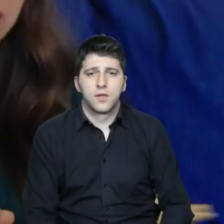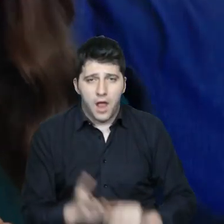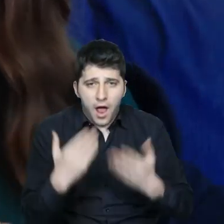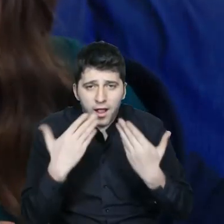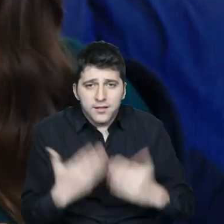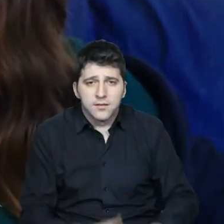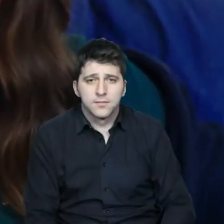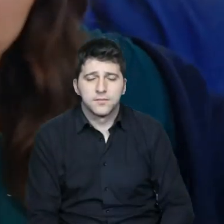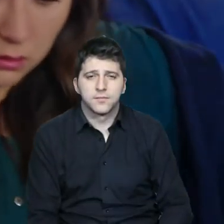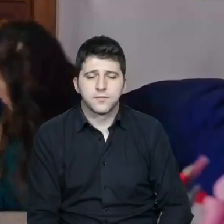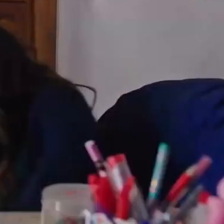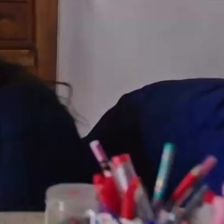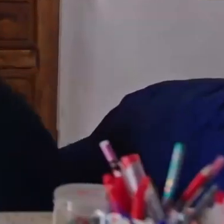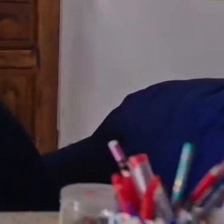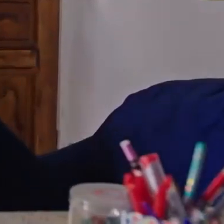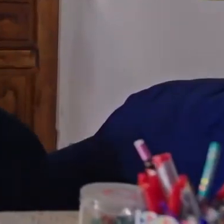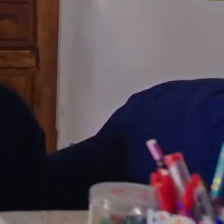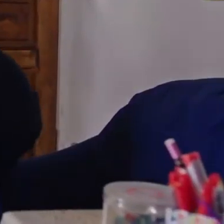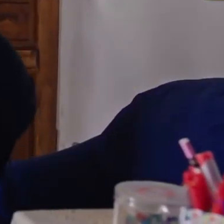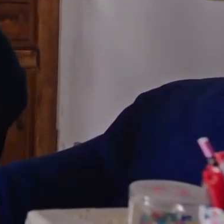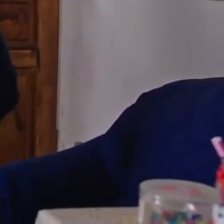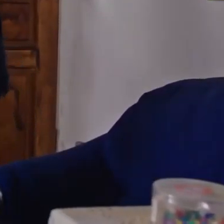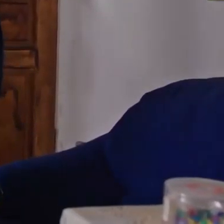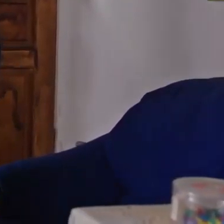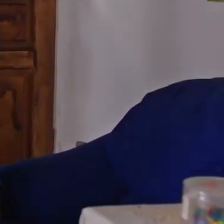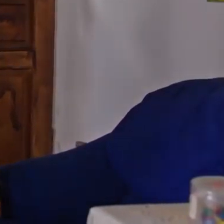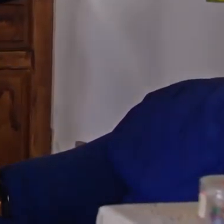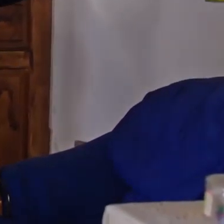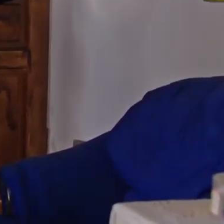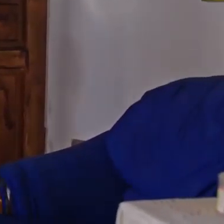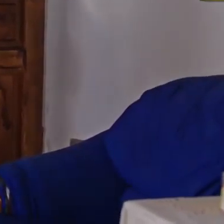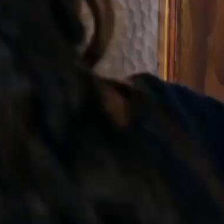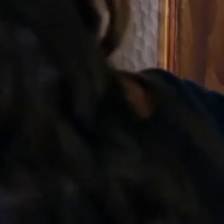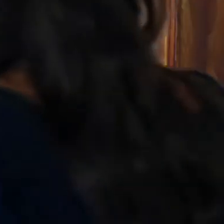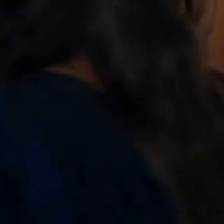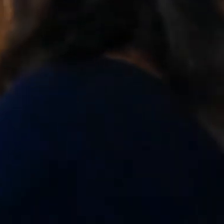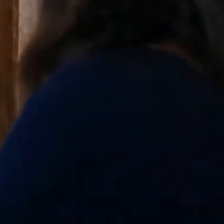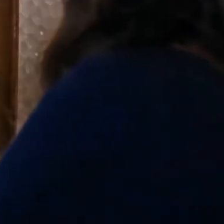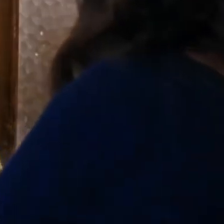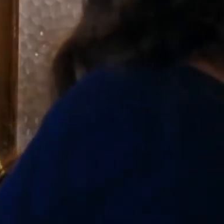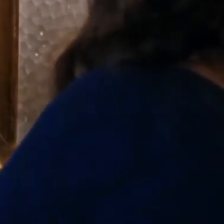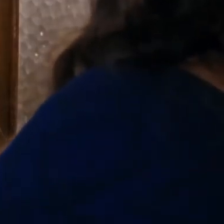anlatsana. Kız. Kalkıp Gökçe'nin yanına yürüdü.